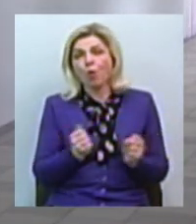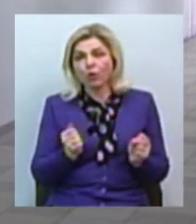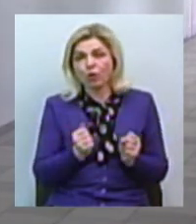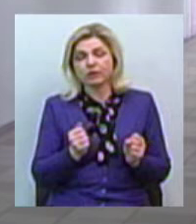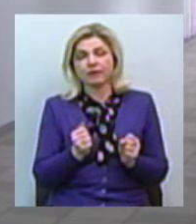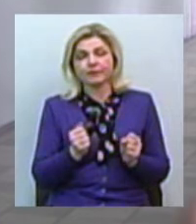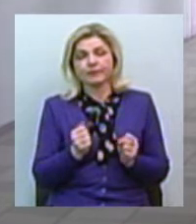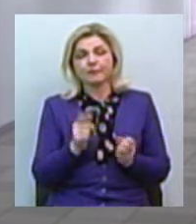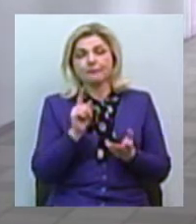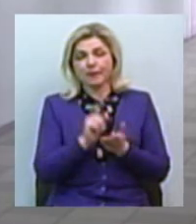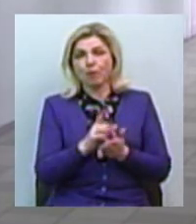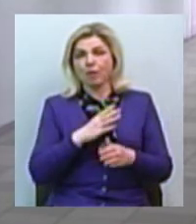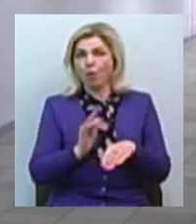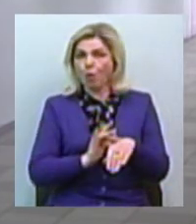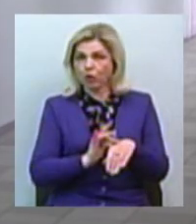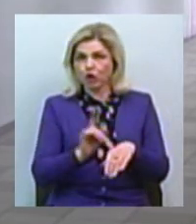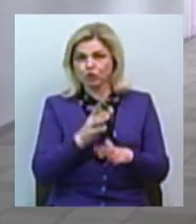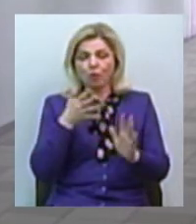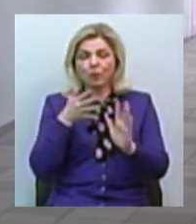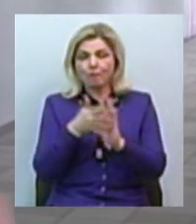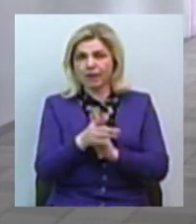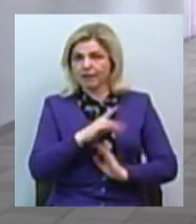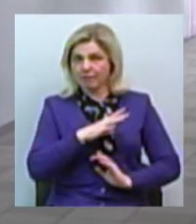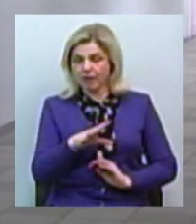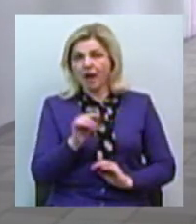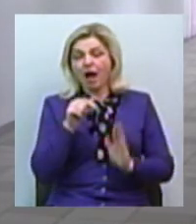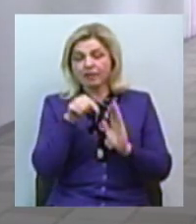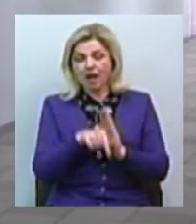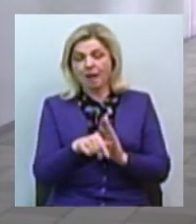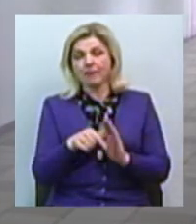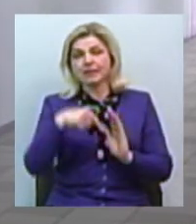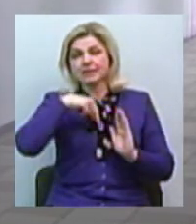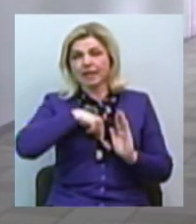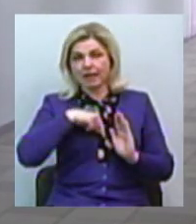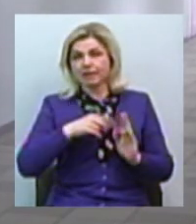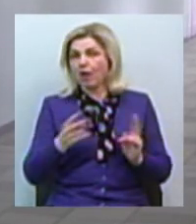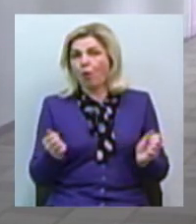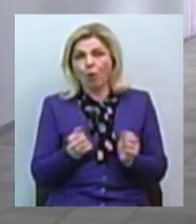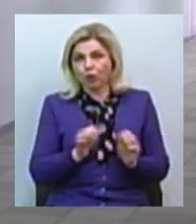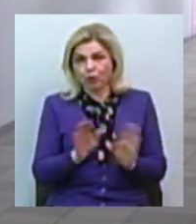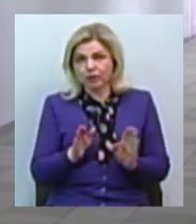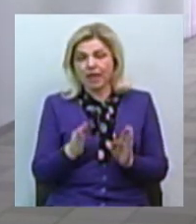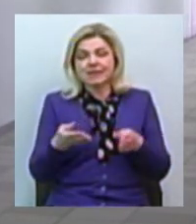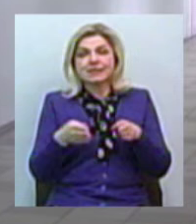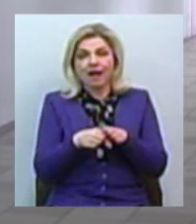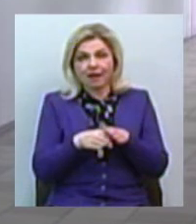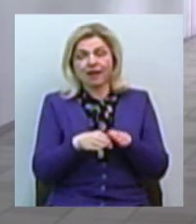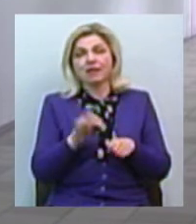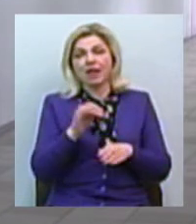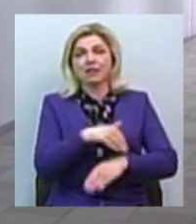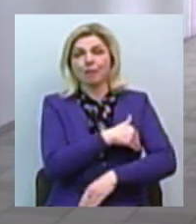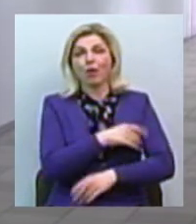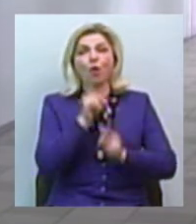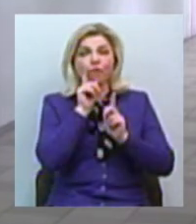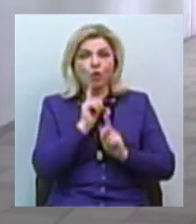він має бути голий, щоб опромінення йшло. А там він всередині закритий, йому не холодно, в очі не світе, температура комфортна